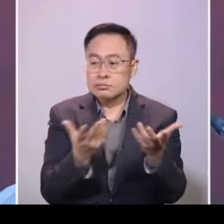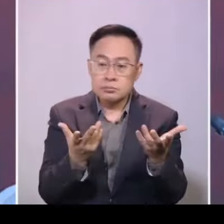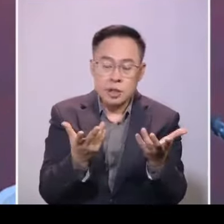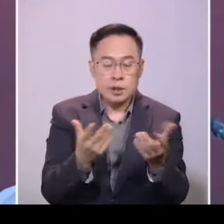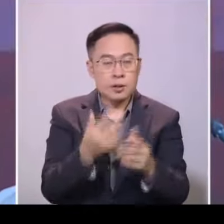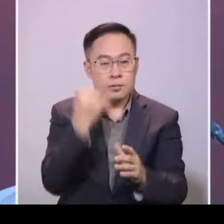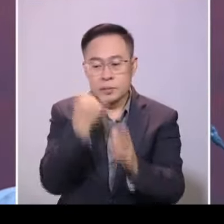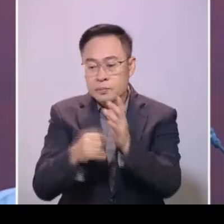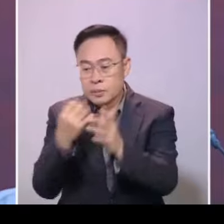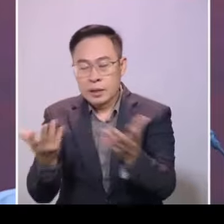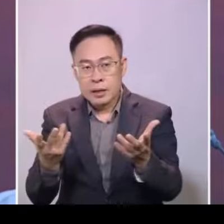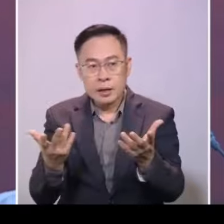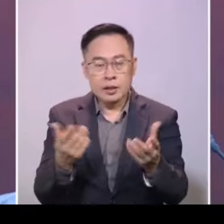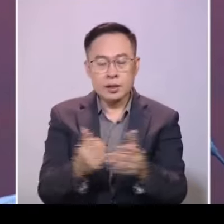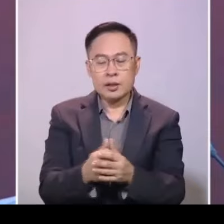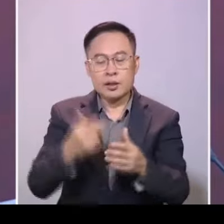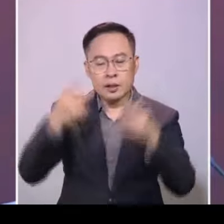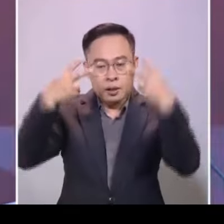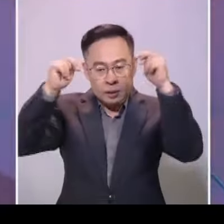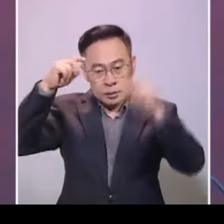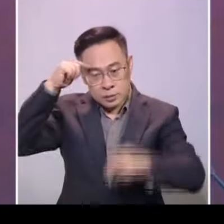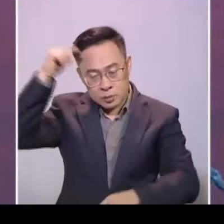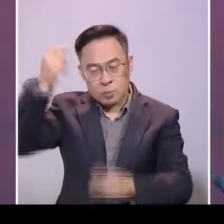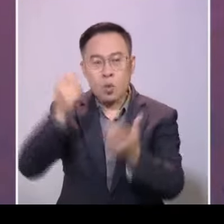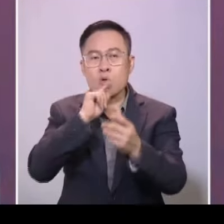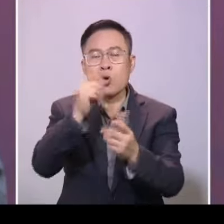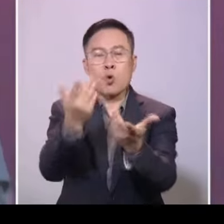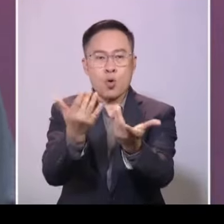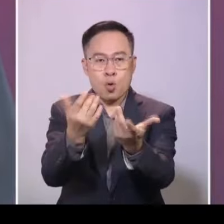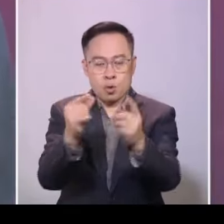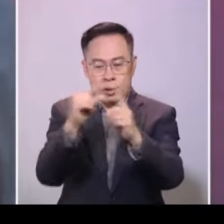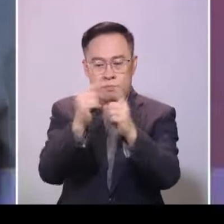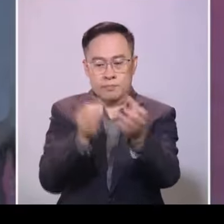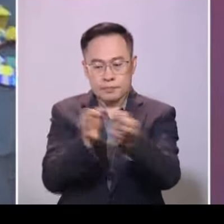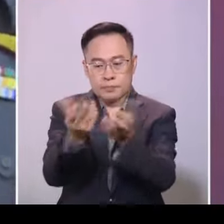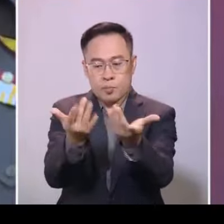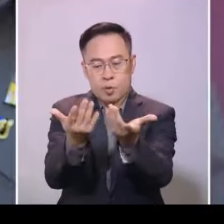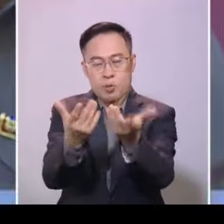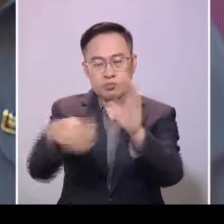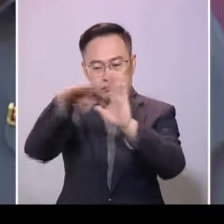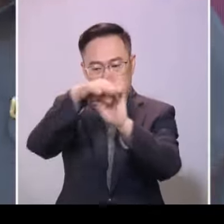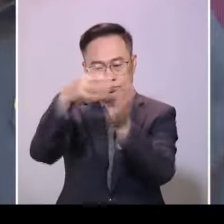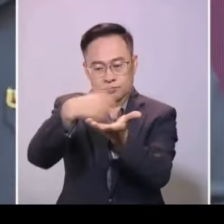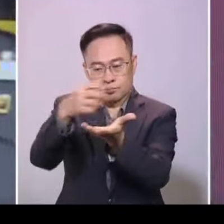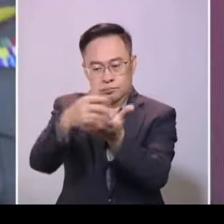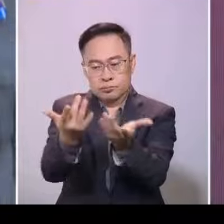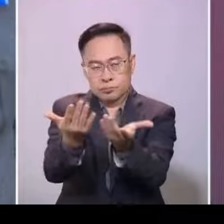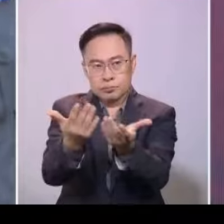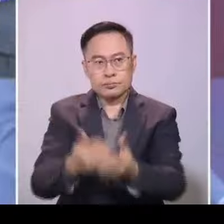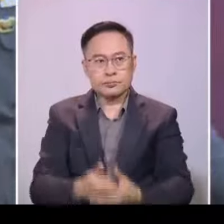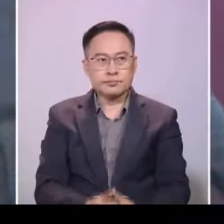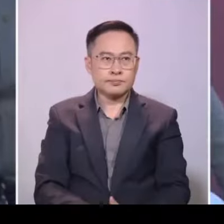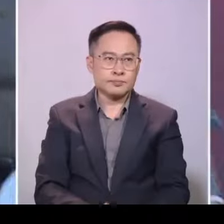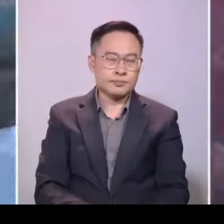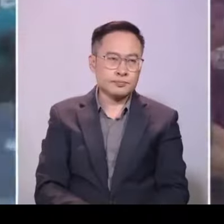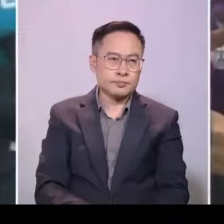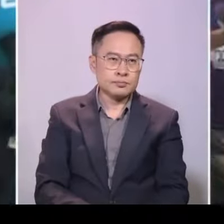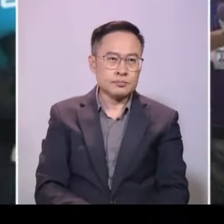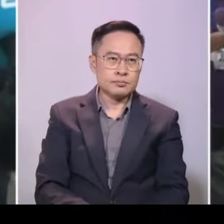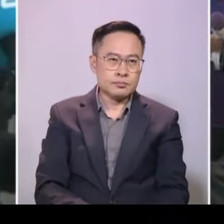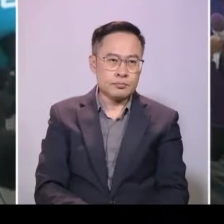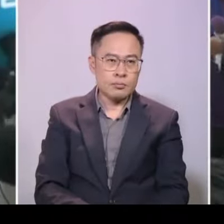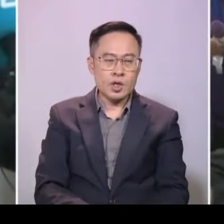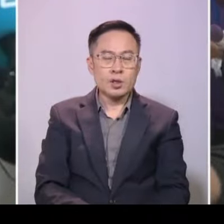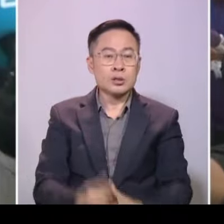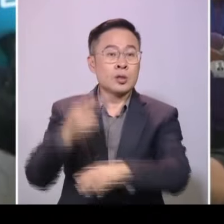นตรียิ้มครับแล้วก็ตอบว่ารอฟังคำชี้แจงดีกว่า วันนี้ทางท่านประ